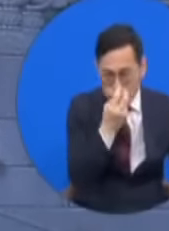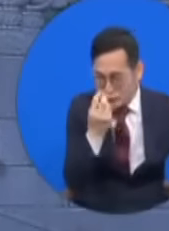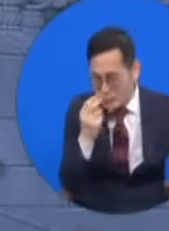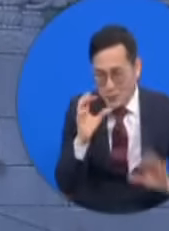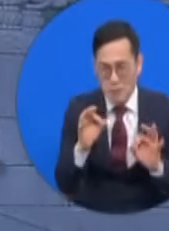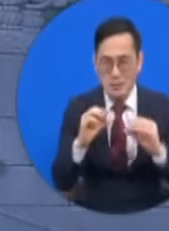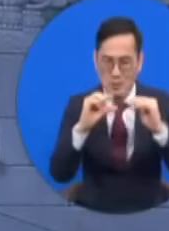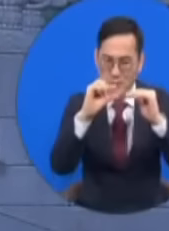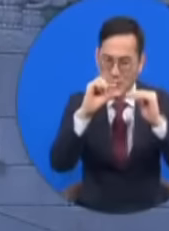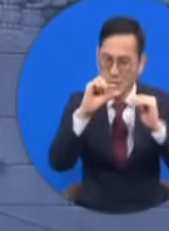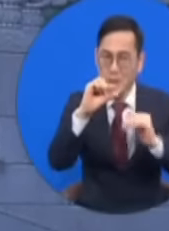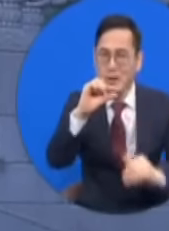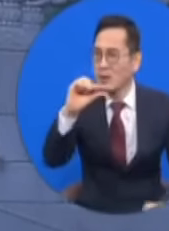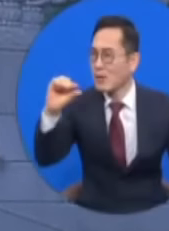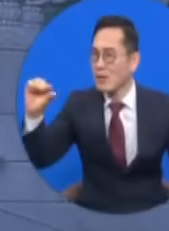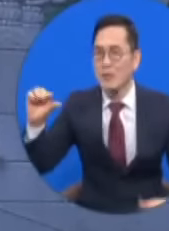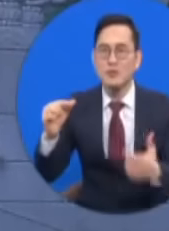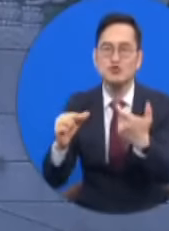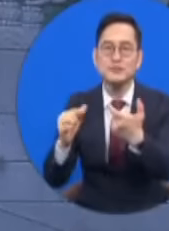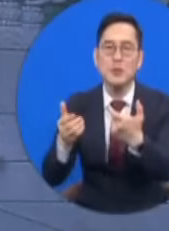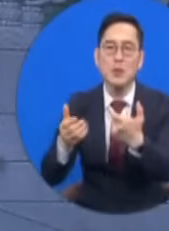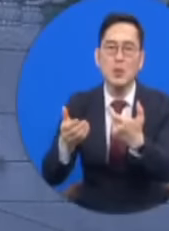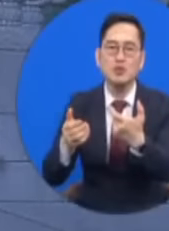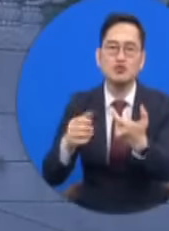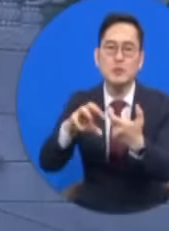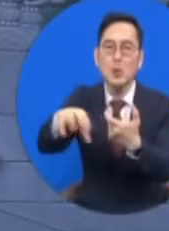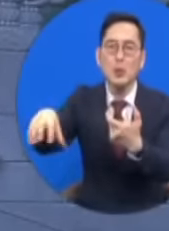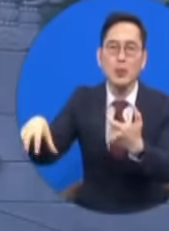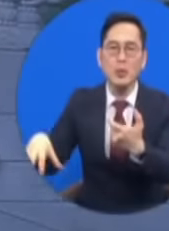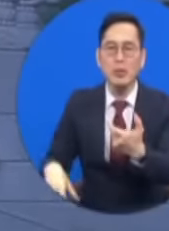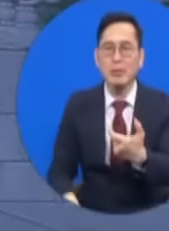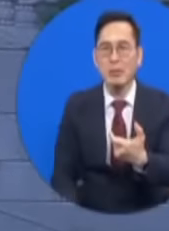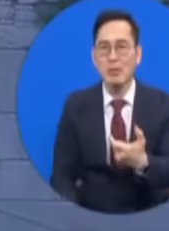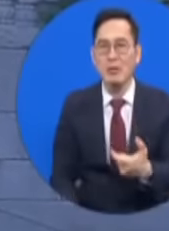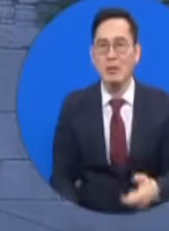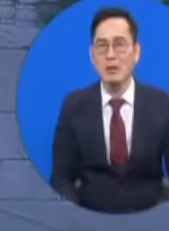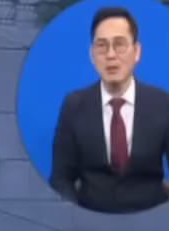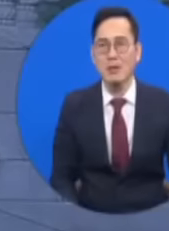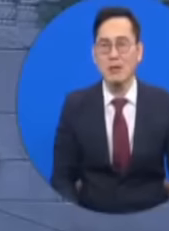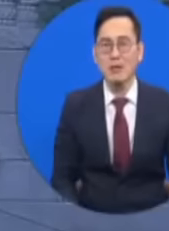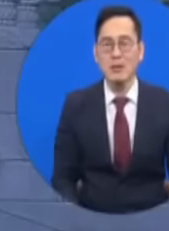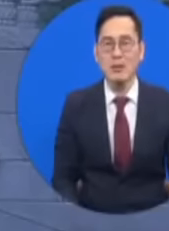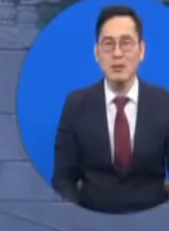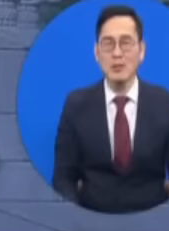흐름이고 추세라는 것이기 때문에 경합지가 60곳인데